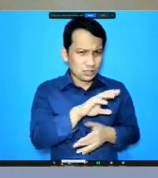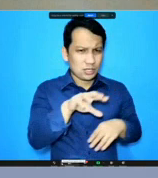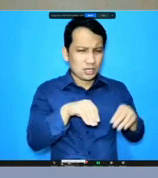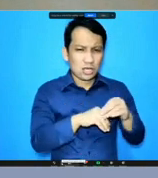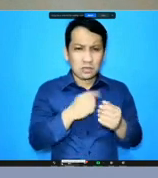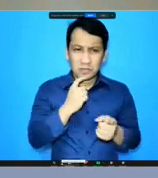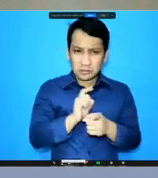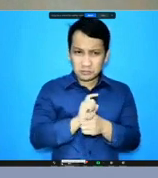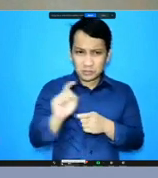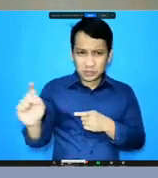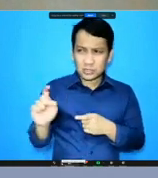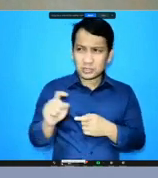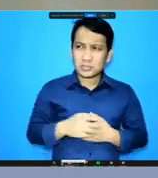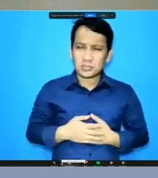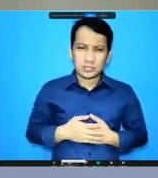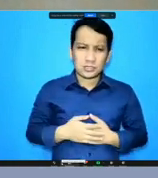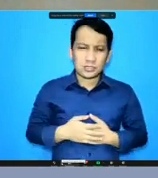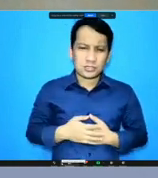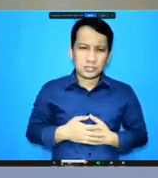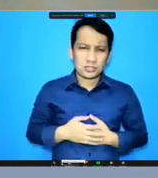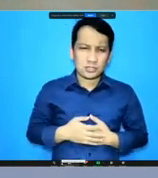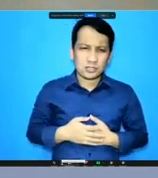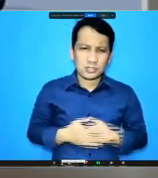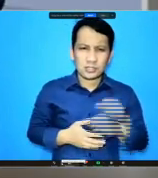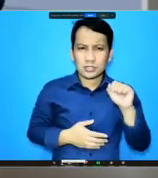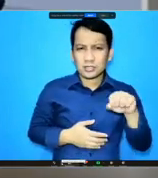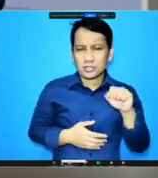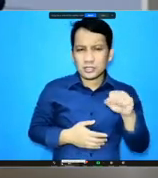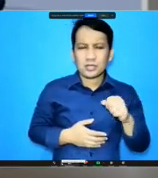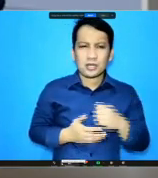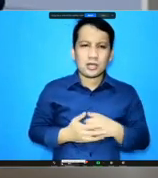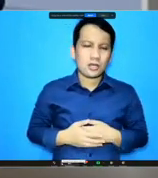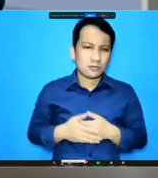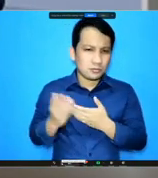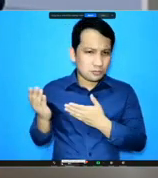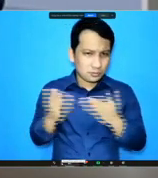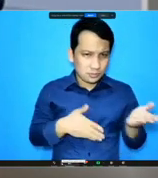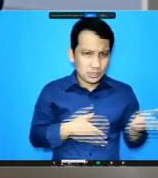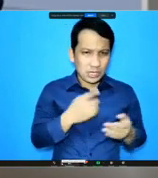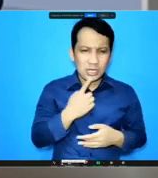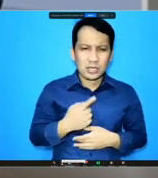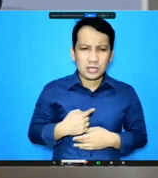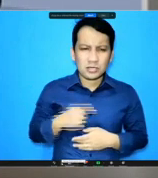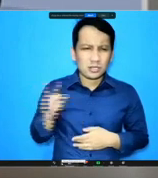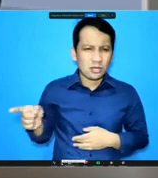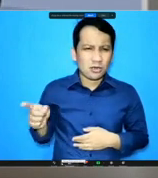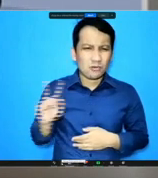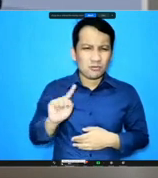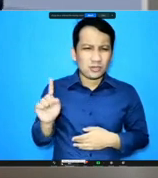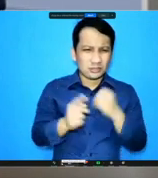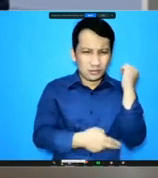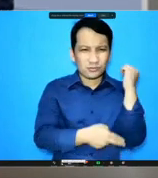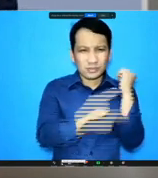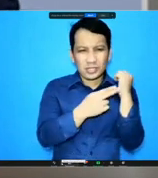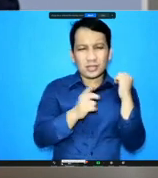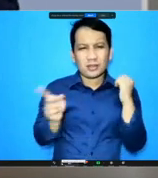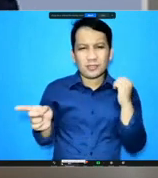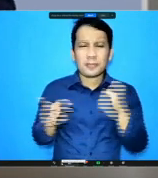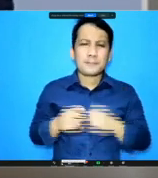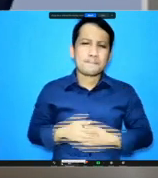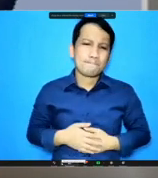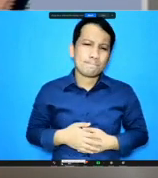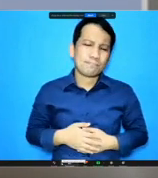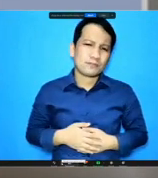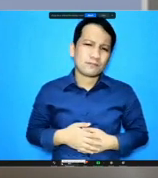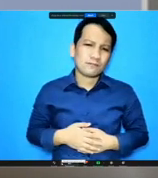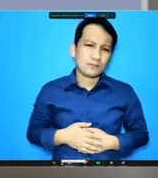kayo? Opo. Dinala po niya ako doon sa sa hotel. Sir